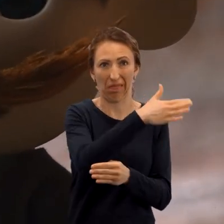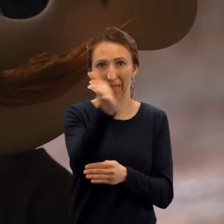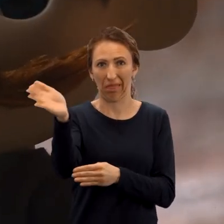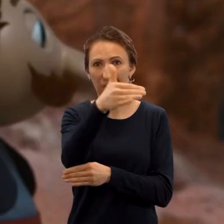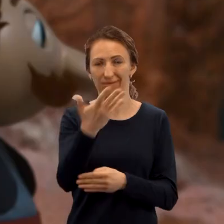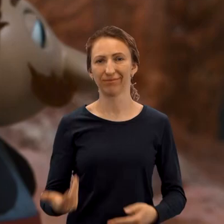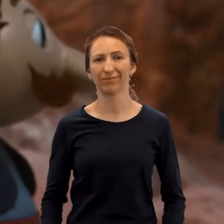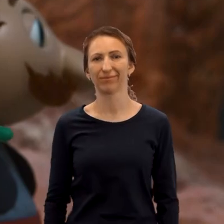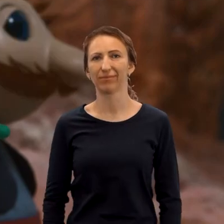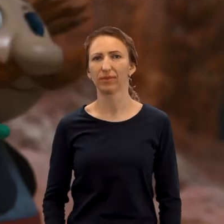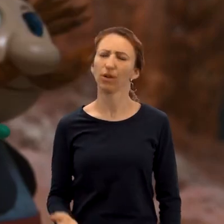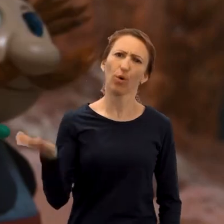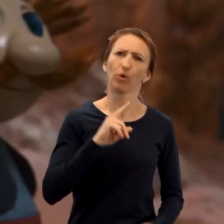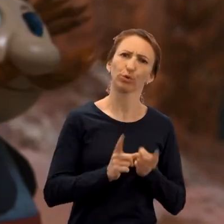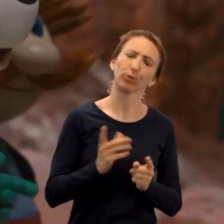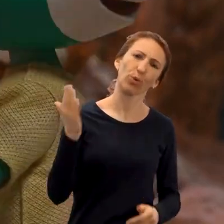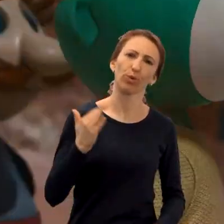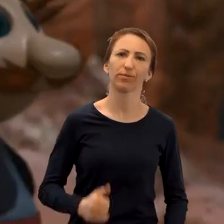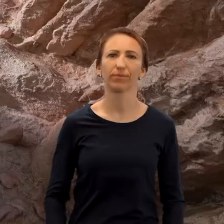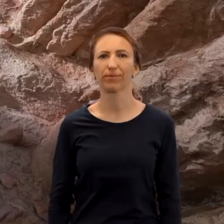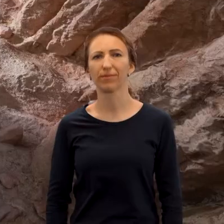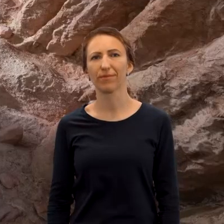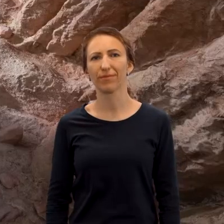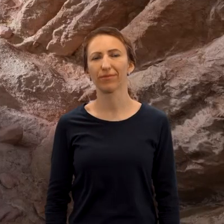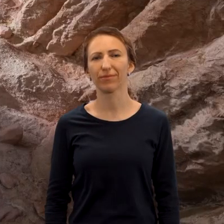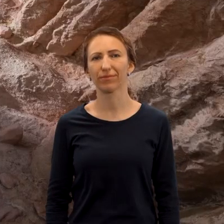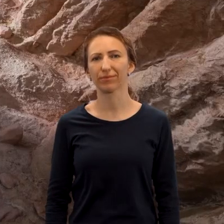teraz szukać. To śpieszmy się.